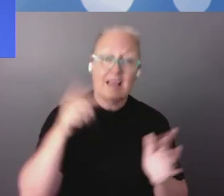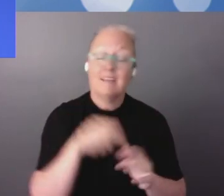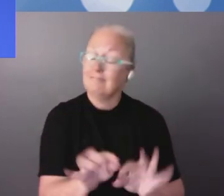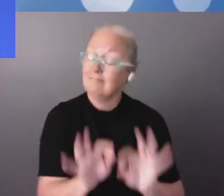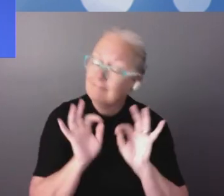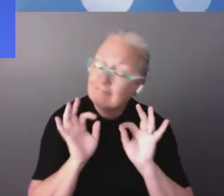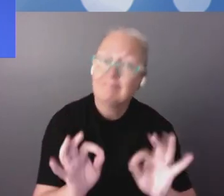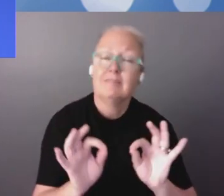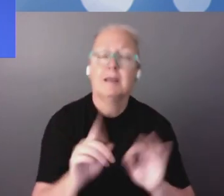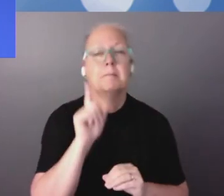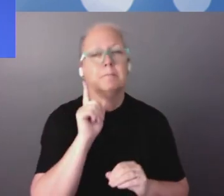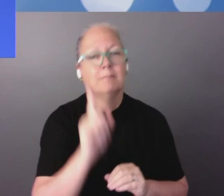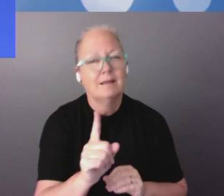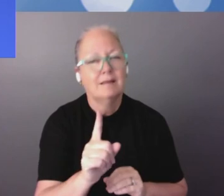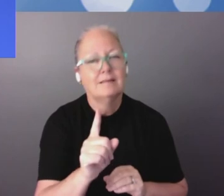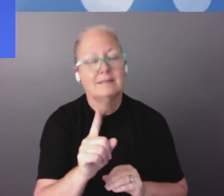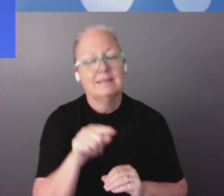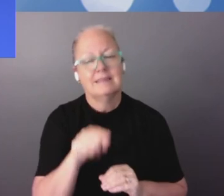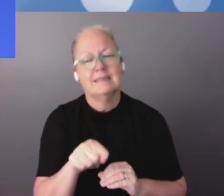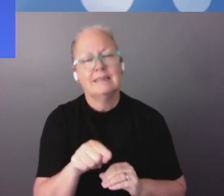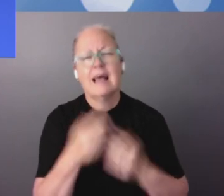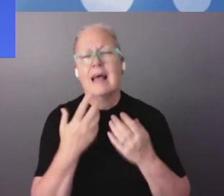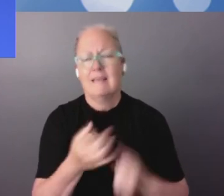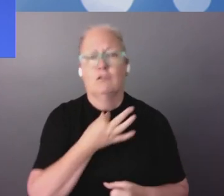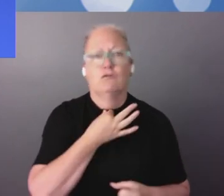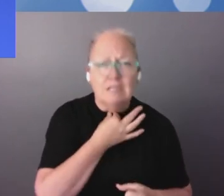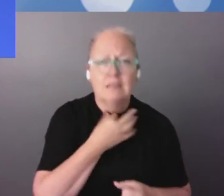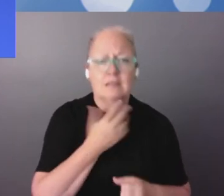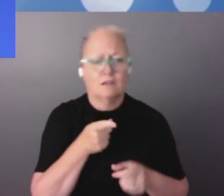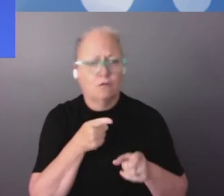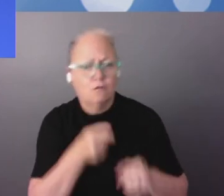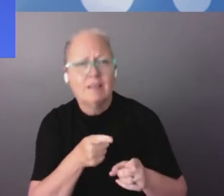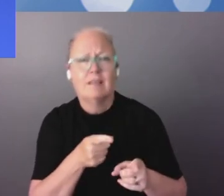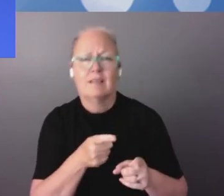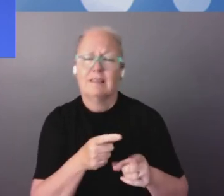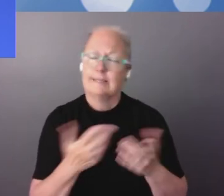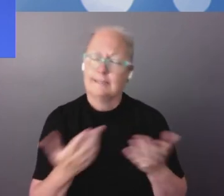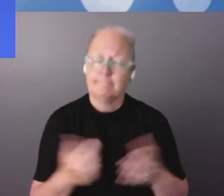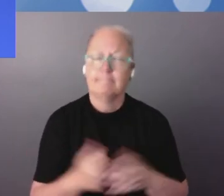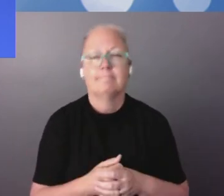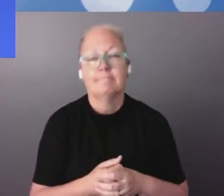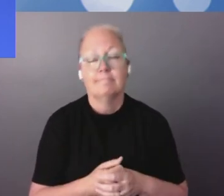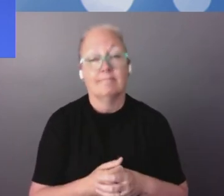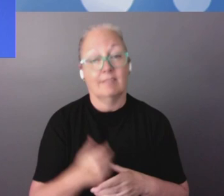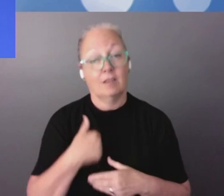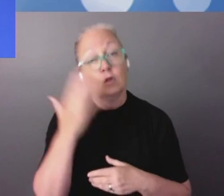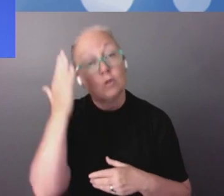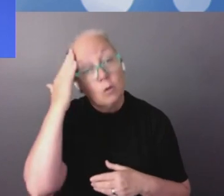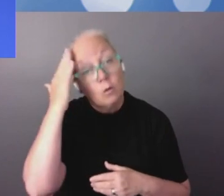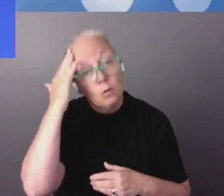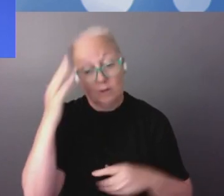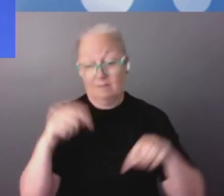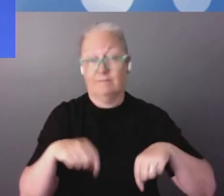рисков. Я убежден, что сегодняшняя конференция в Катовице и этот